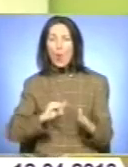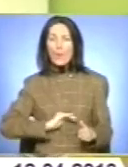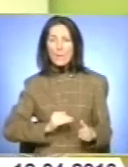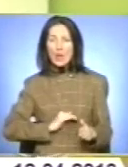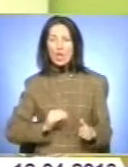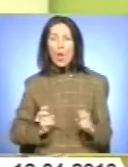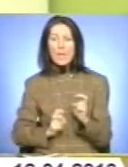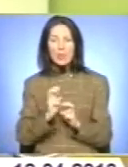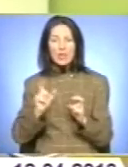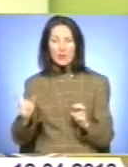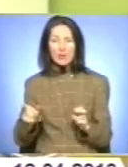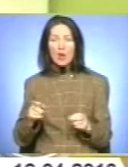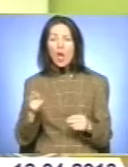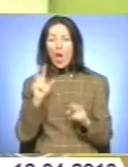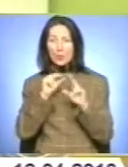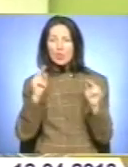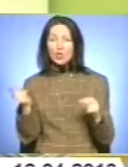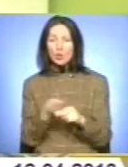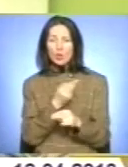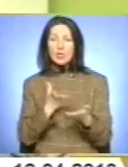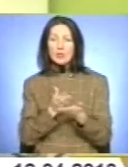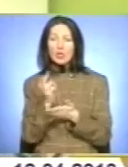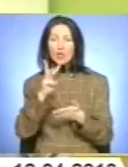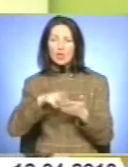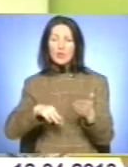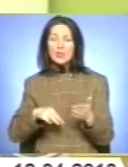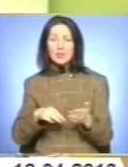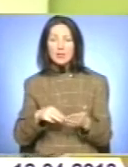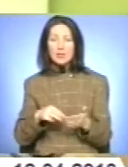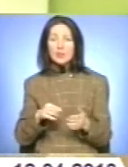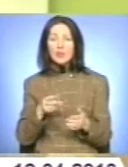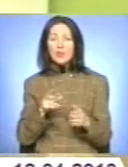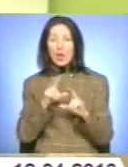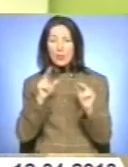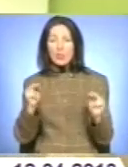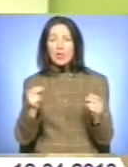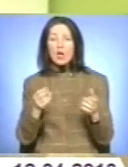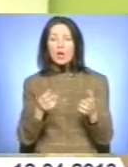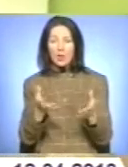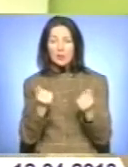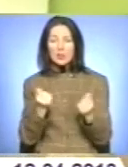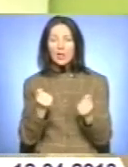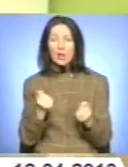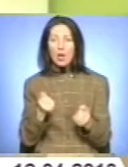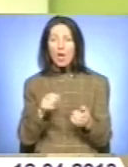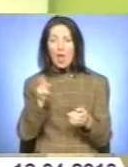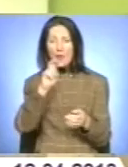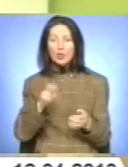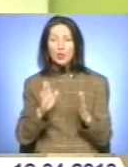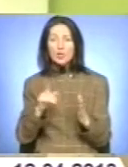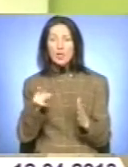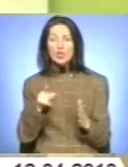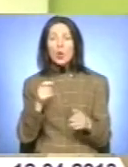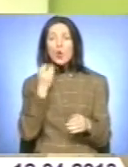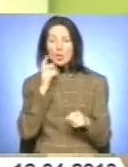тому уникнення сплати штрафних санкцій. Ревізор запланував отримати валюту тільки за те, що під час перевірки він закриє очі на порушення, які